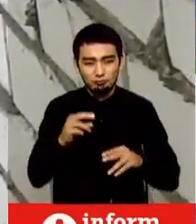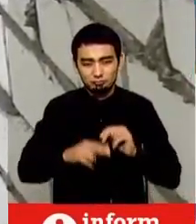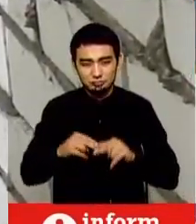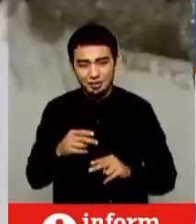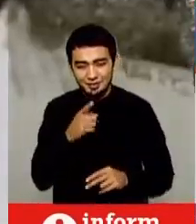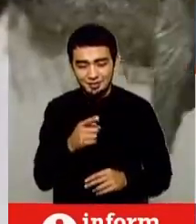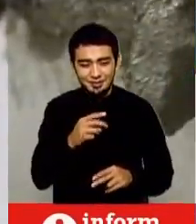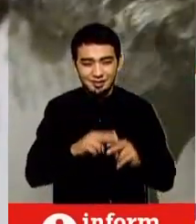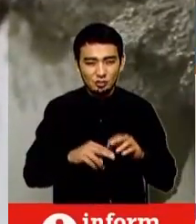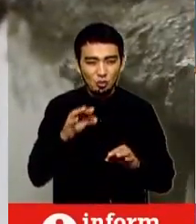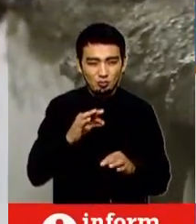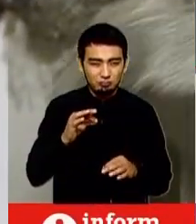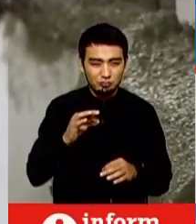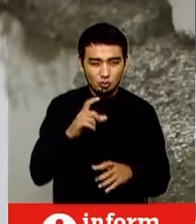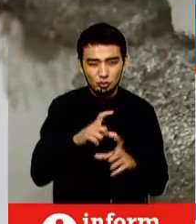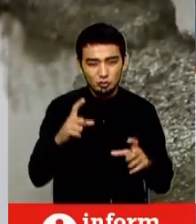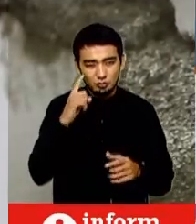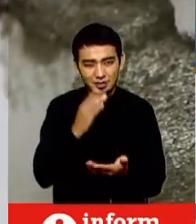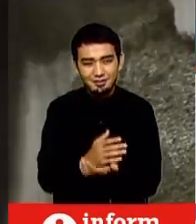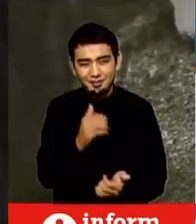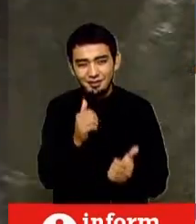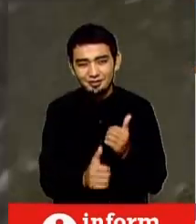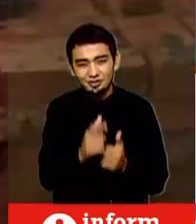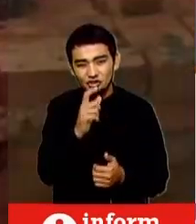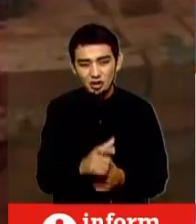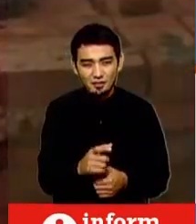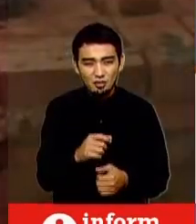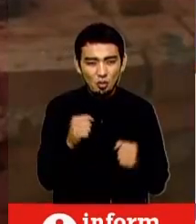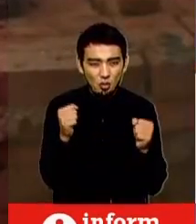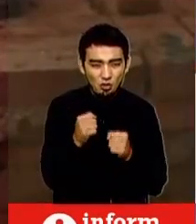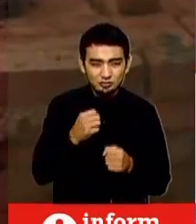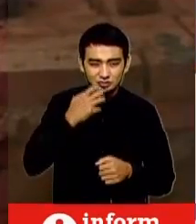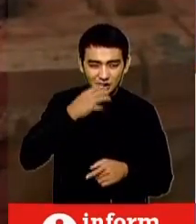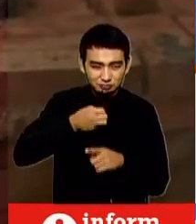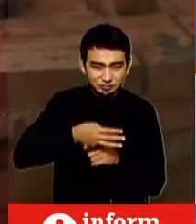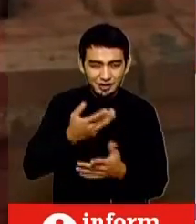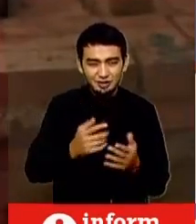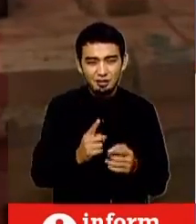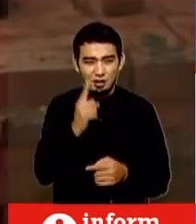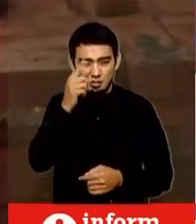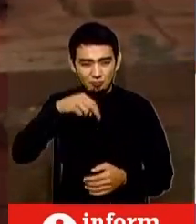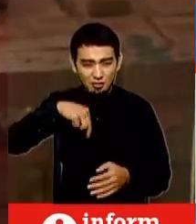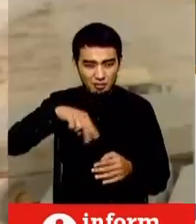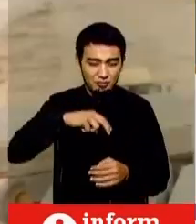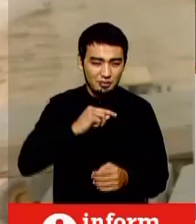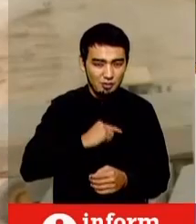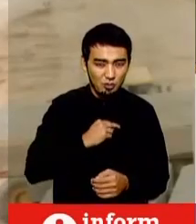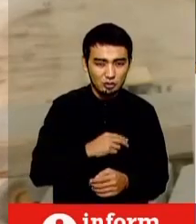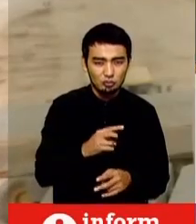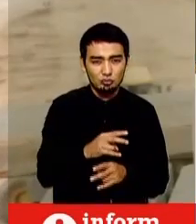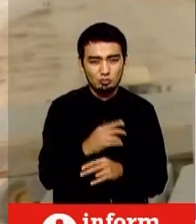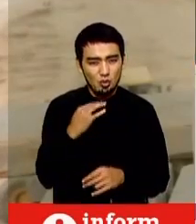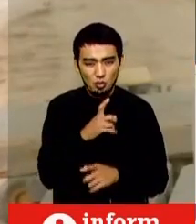нет случайных людей, считает он. Ведь не каждый может выдержать морозы, жару и высоту, при которых приходится трудиться.